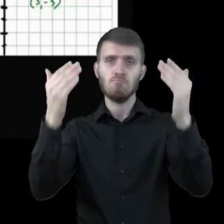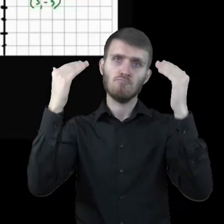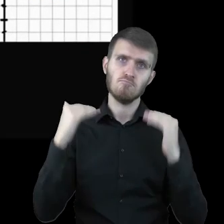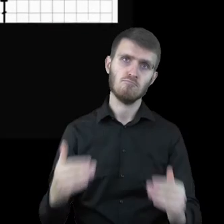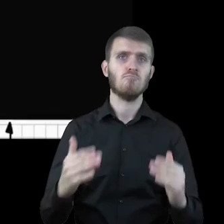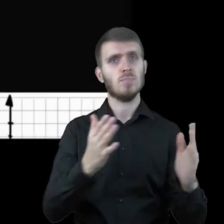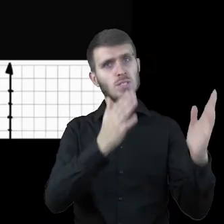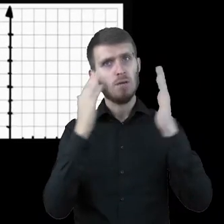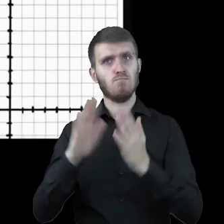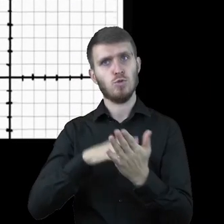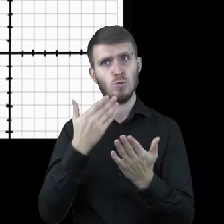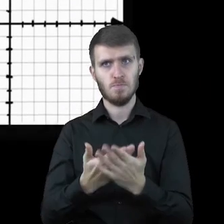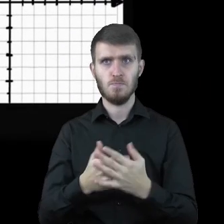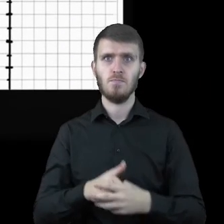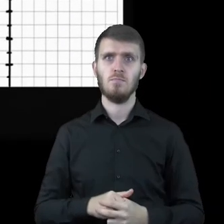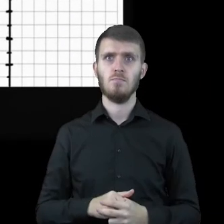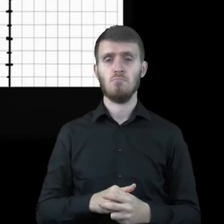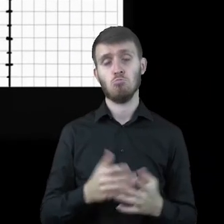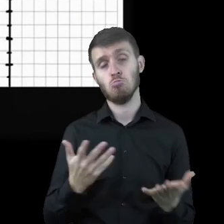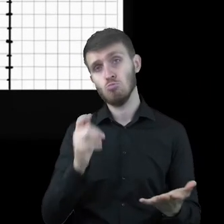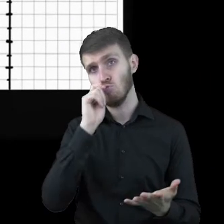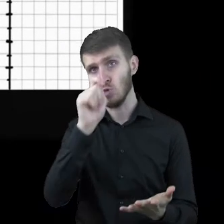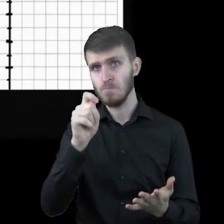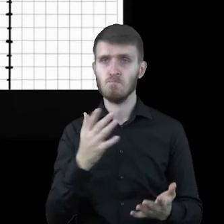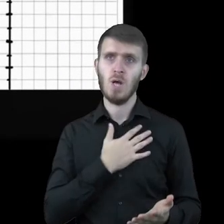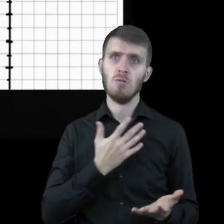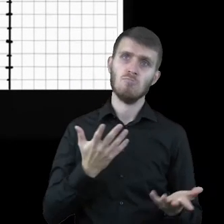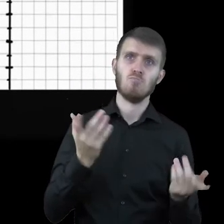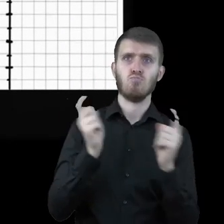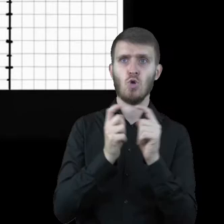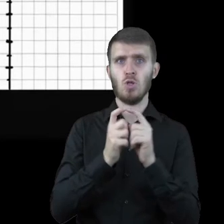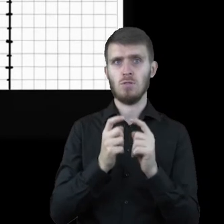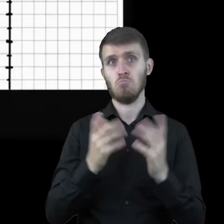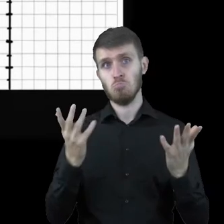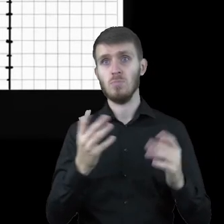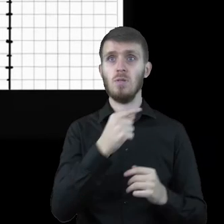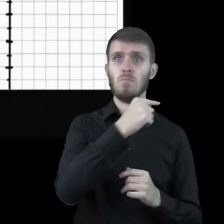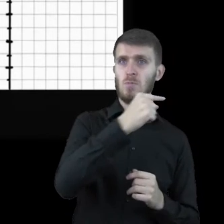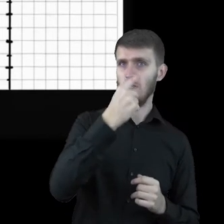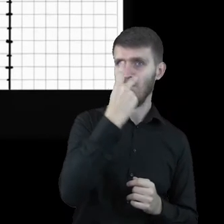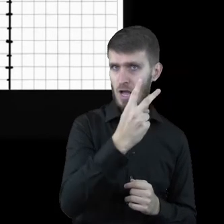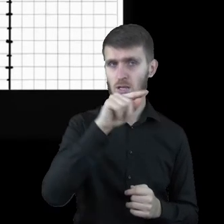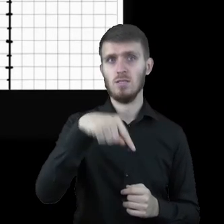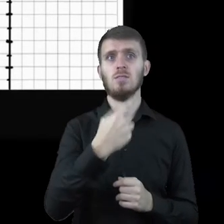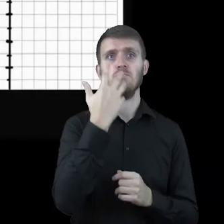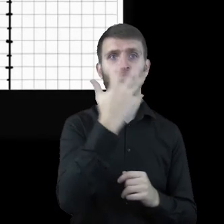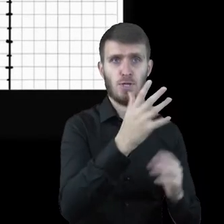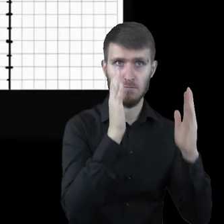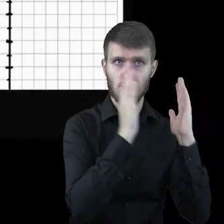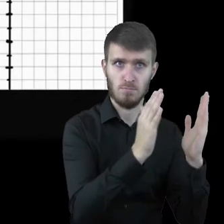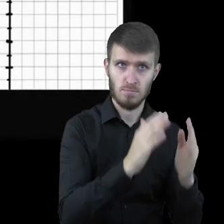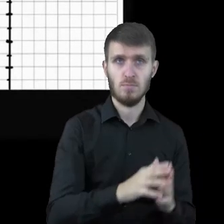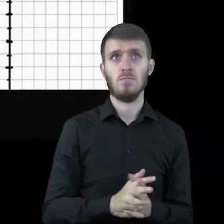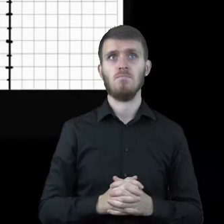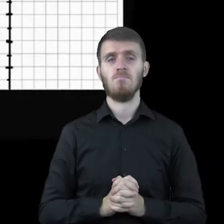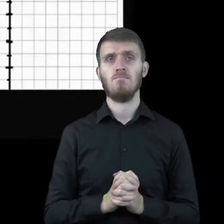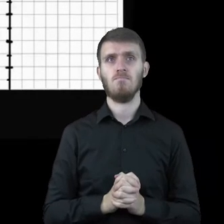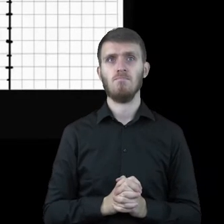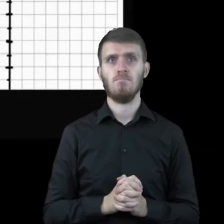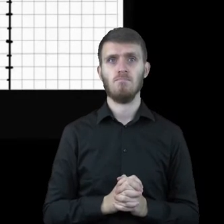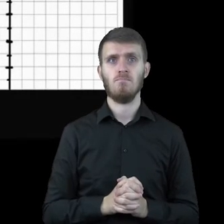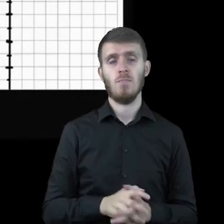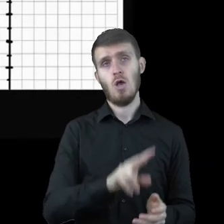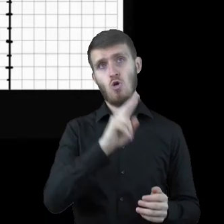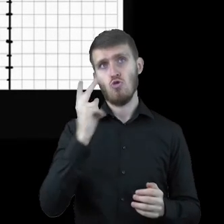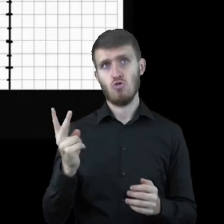Może jeszcze jeden przykład. Powiedzmy teraz, że mamy punkty minus